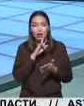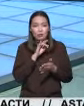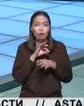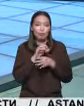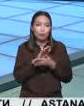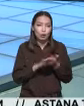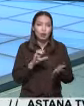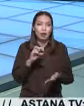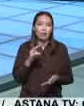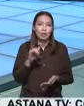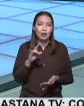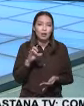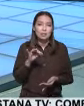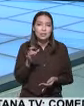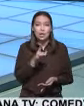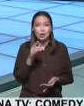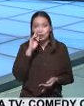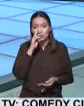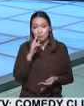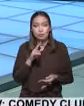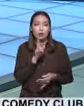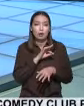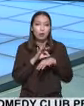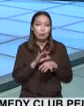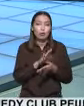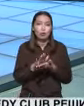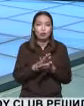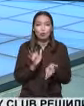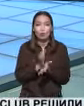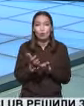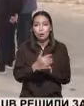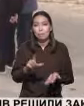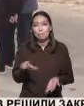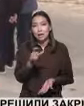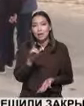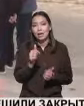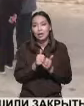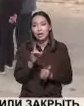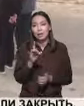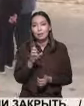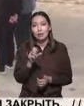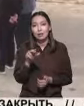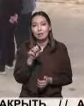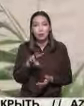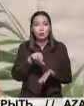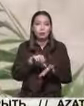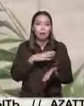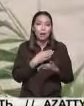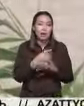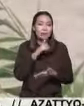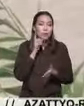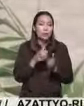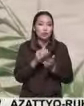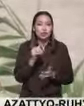в Альфа-Арабийском районе Шымкента. В рамках мероприятия «Очищен от мусора берег реки Бадам». В акции приняли участие представители и активисты молодежного